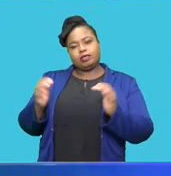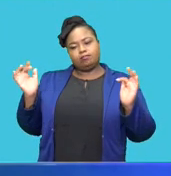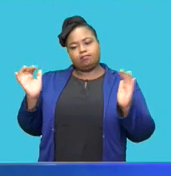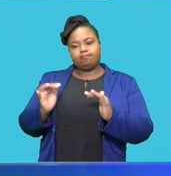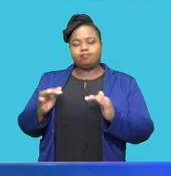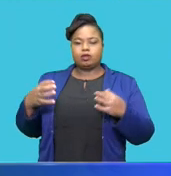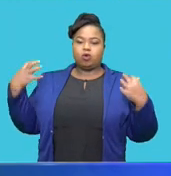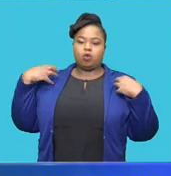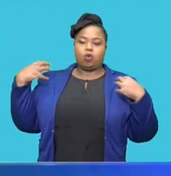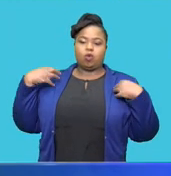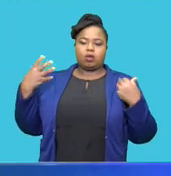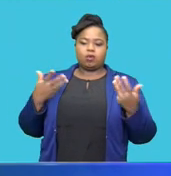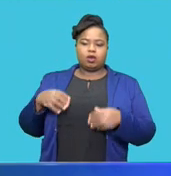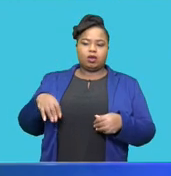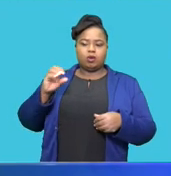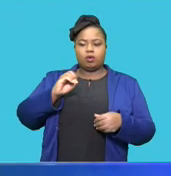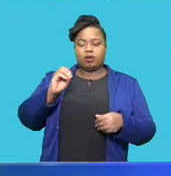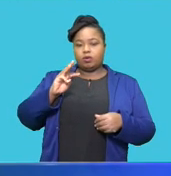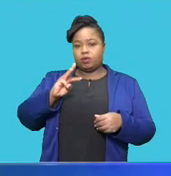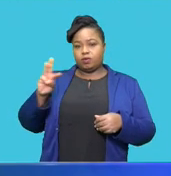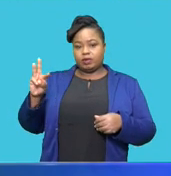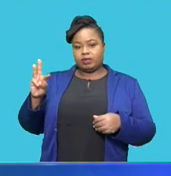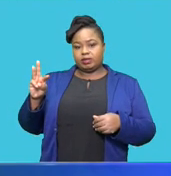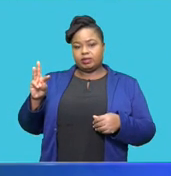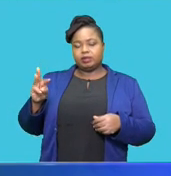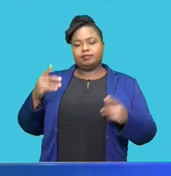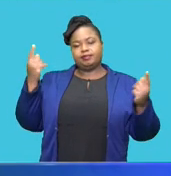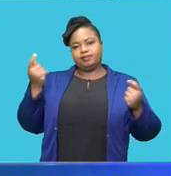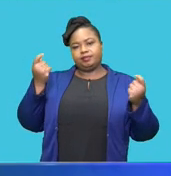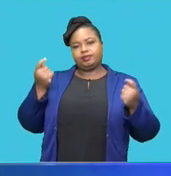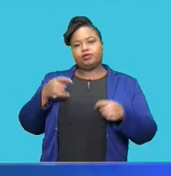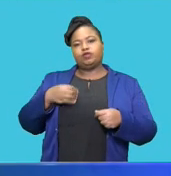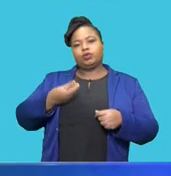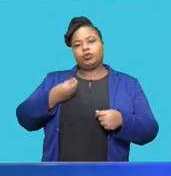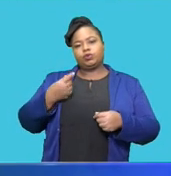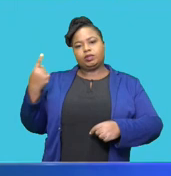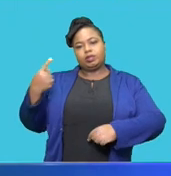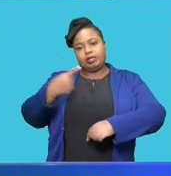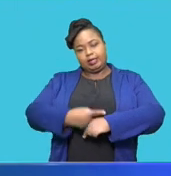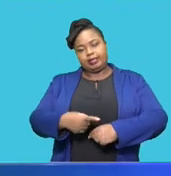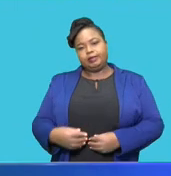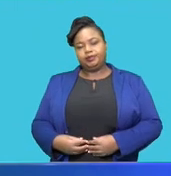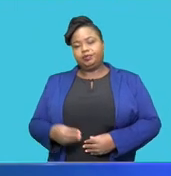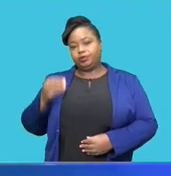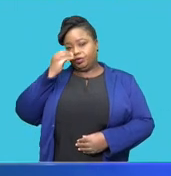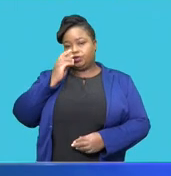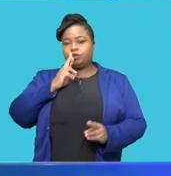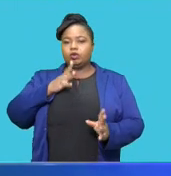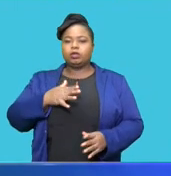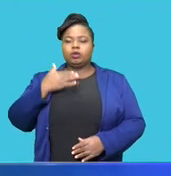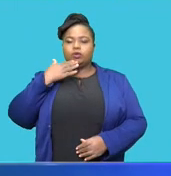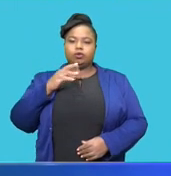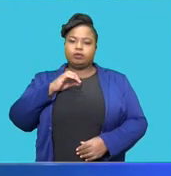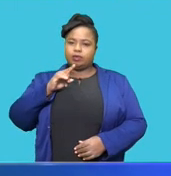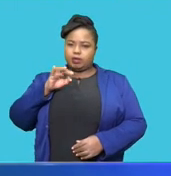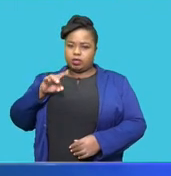kwiholo lomphakathi Uncle Storm Orlando West kumgubho ke wosuku lwabantu abasha. Intatheli yezindaba zeSoweto TV unomzabalazo